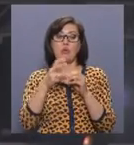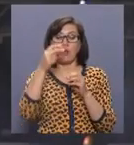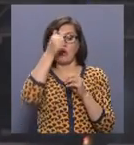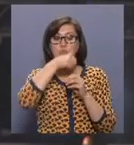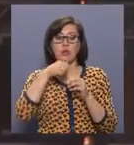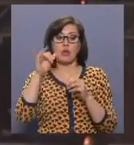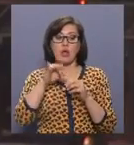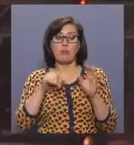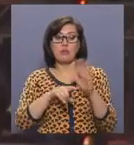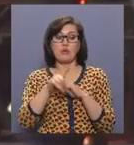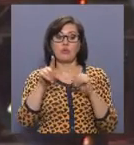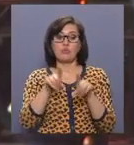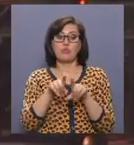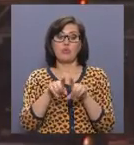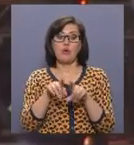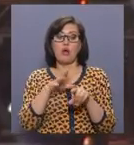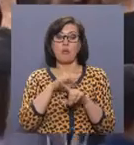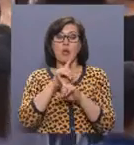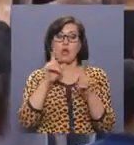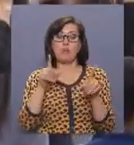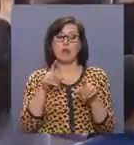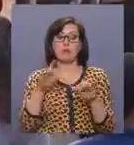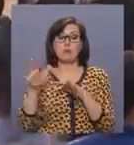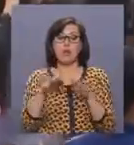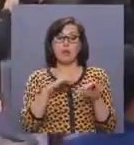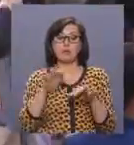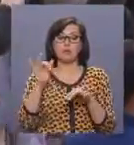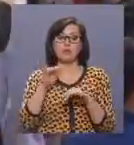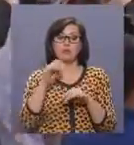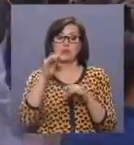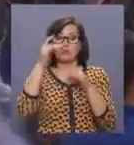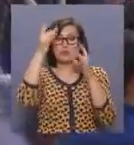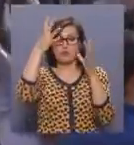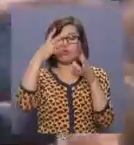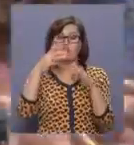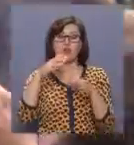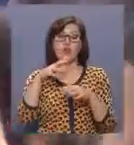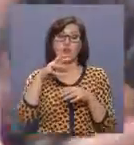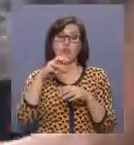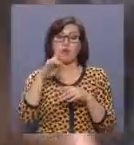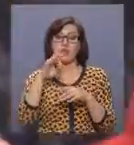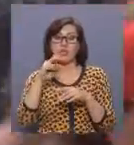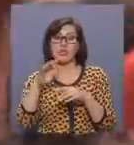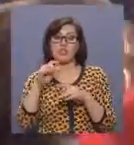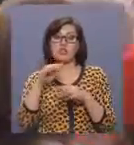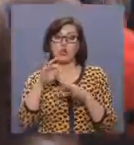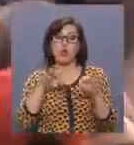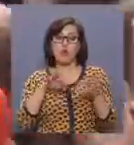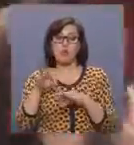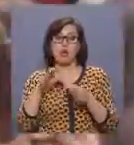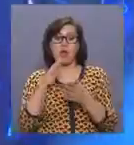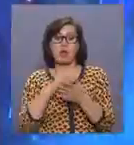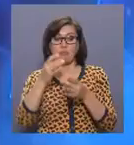жылы бастау алған керемет шара мультимәдени жоба деп атаса болады. Оның